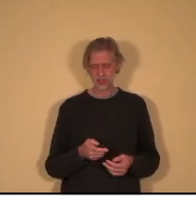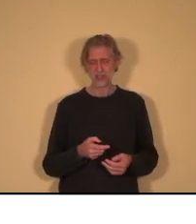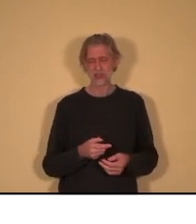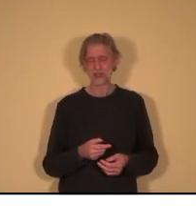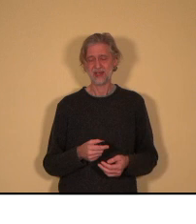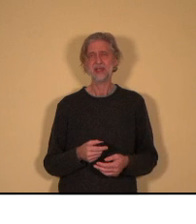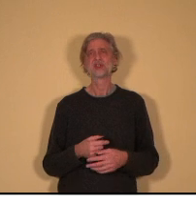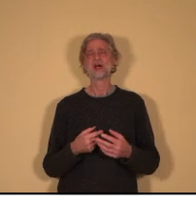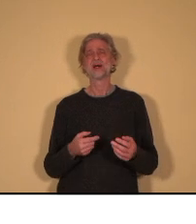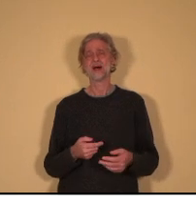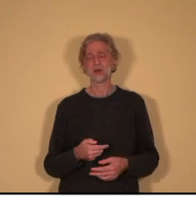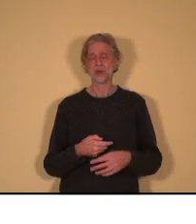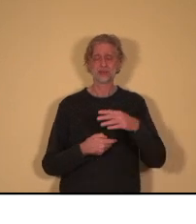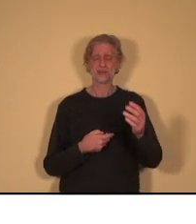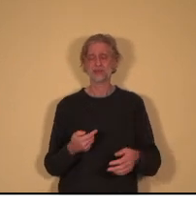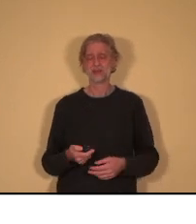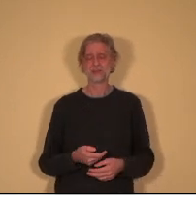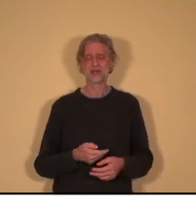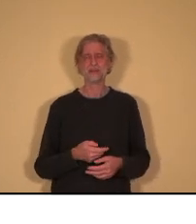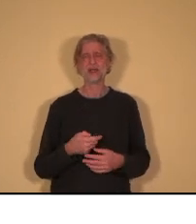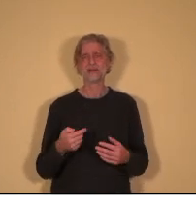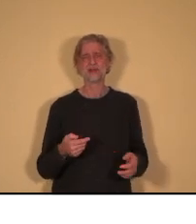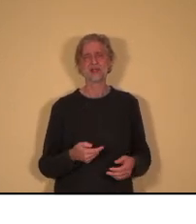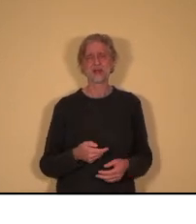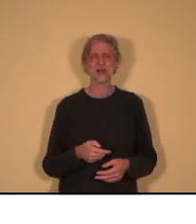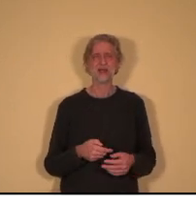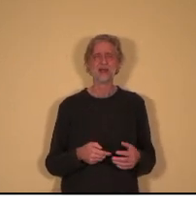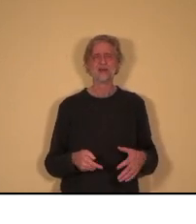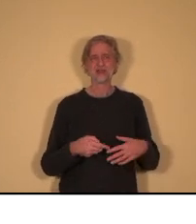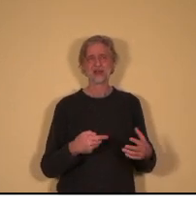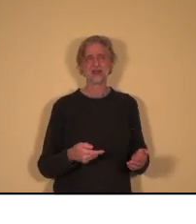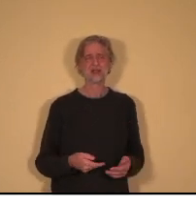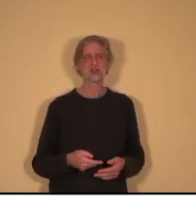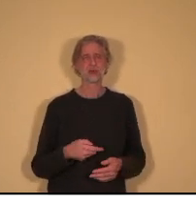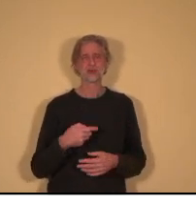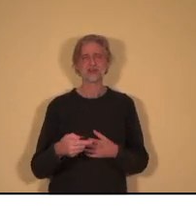Aminwäsche technisch abläuft. Auf das Diagramm gehe ich jetzt nicht ein.